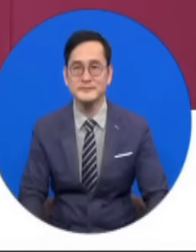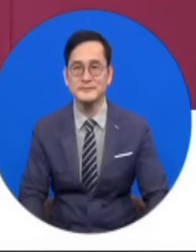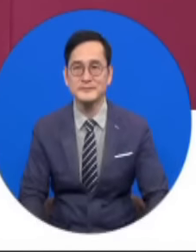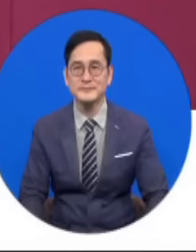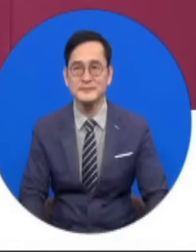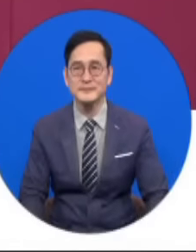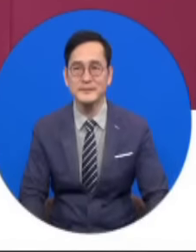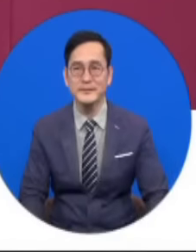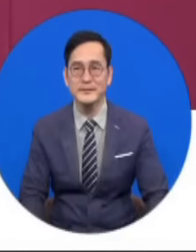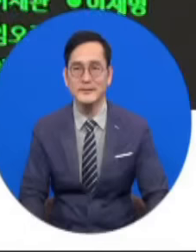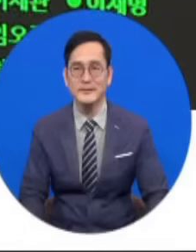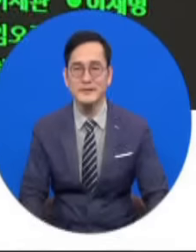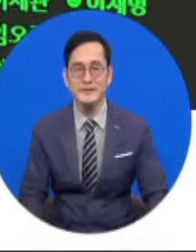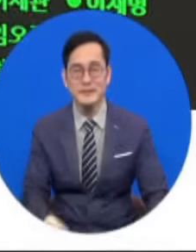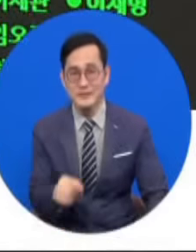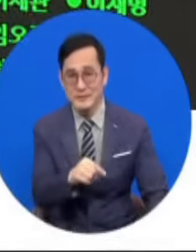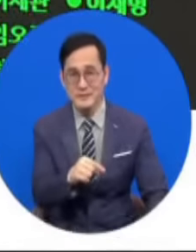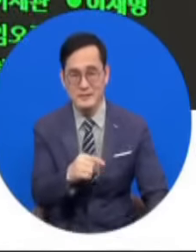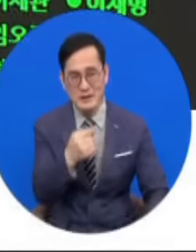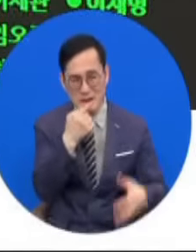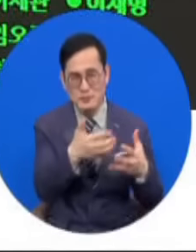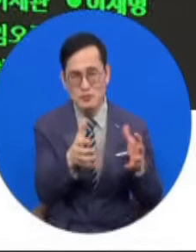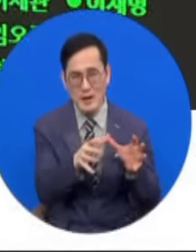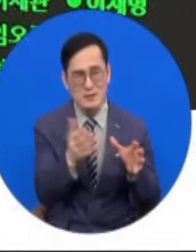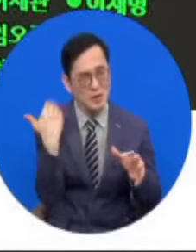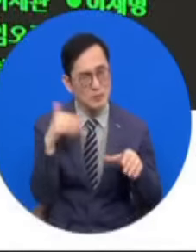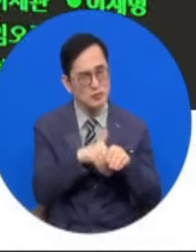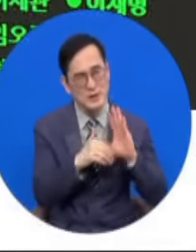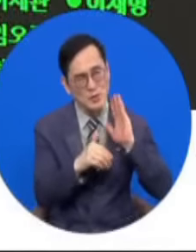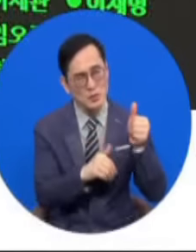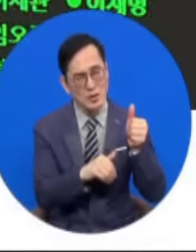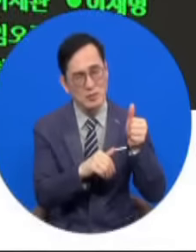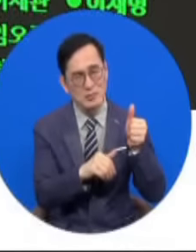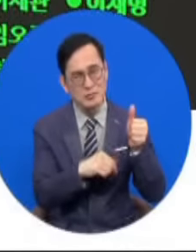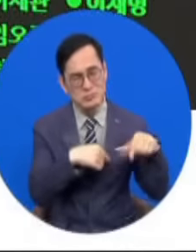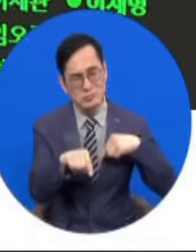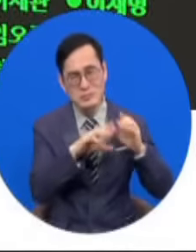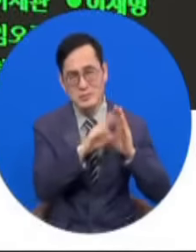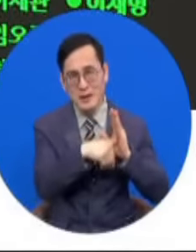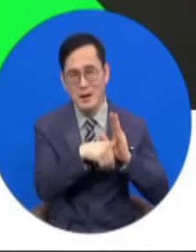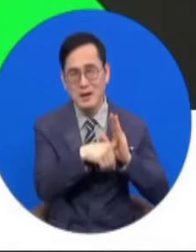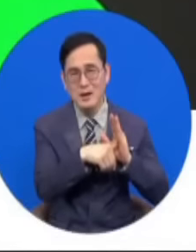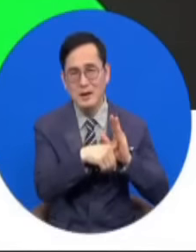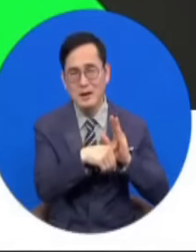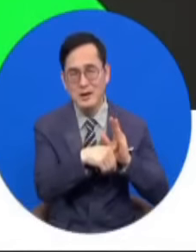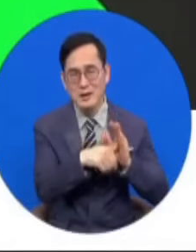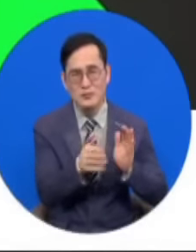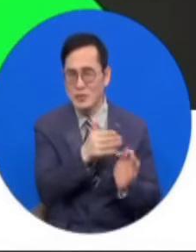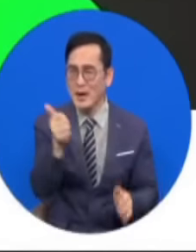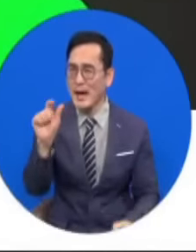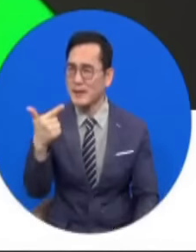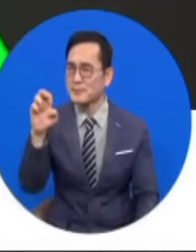민주당이 지난 문재인 정부 때부터 한명이라는 존재가 어느 정도 큰지